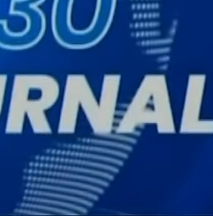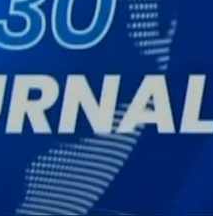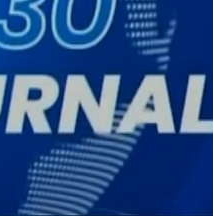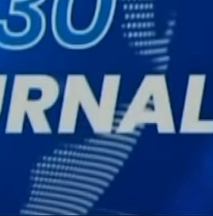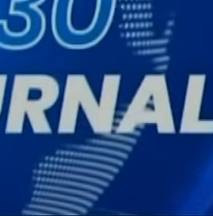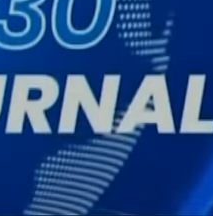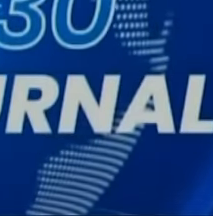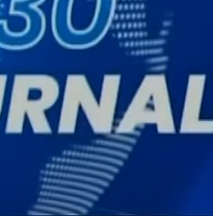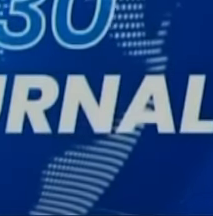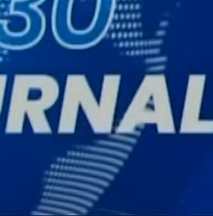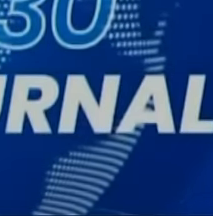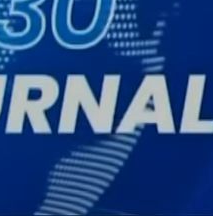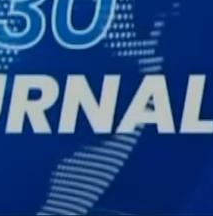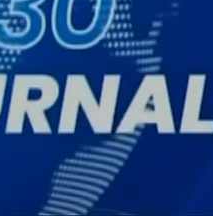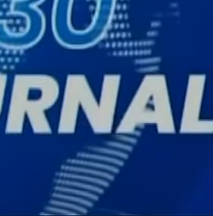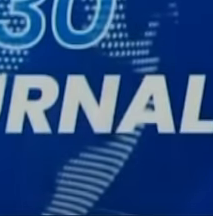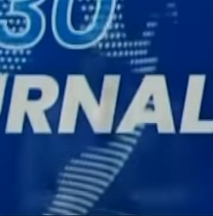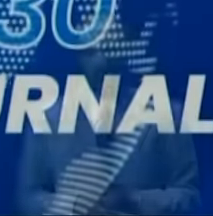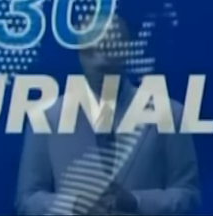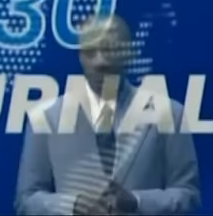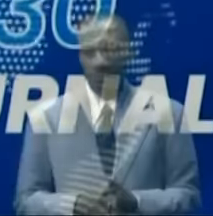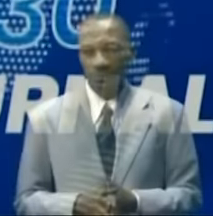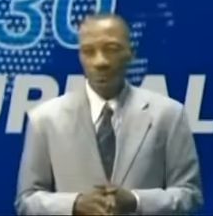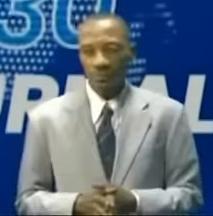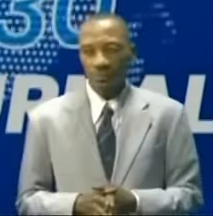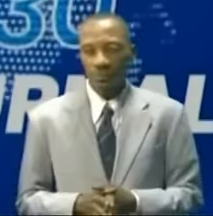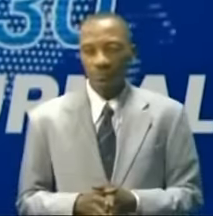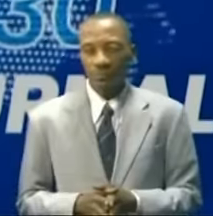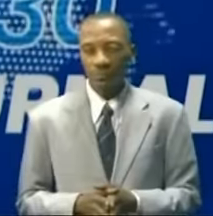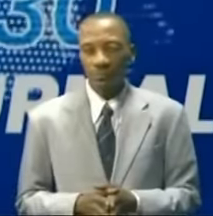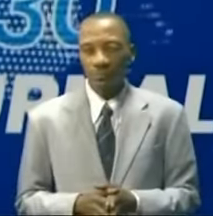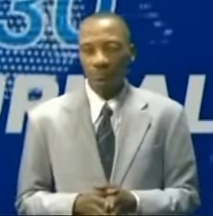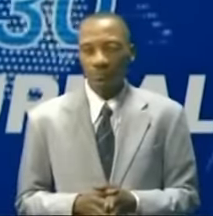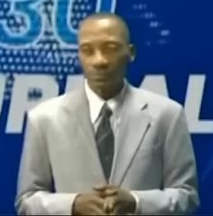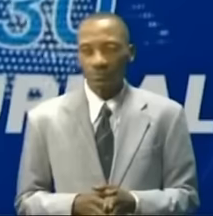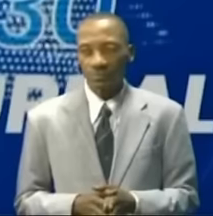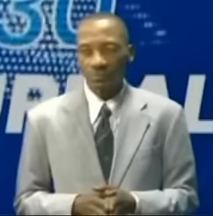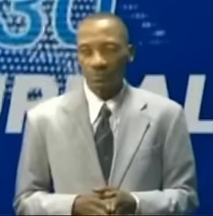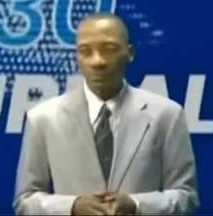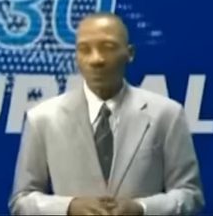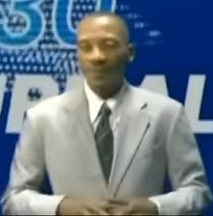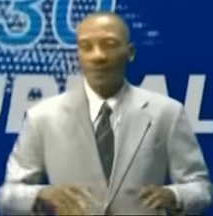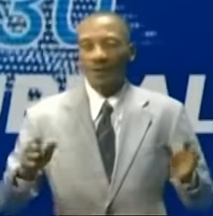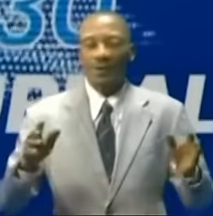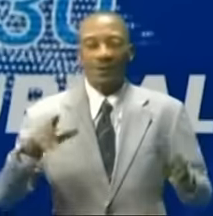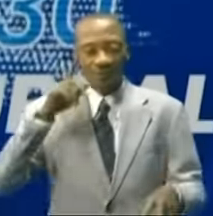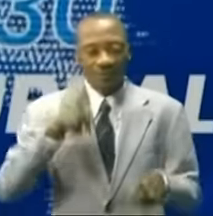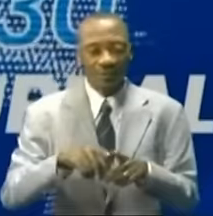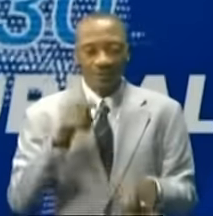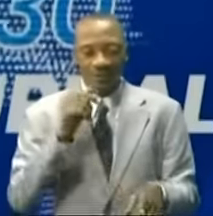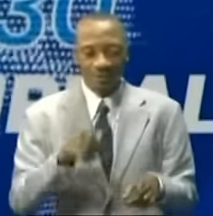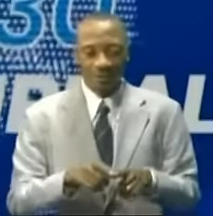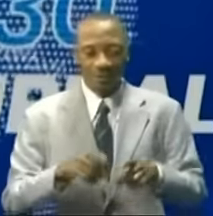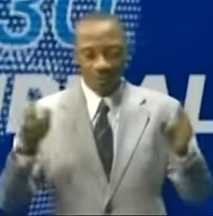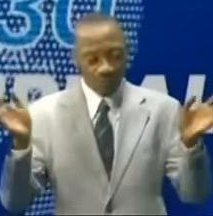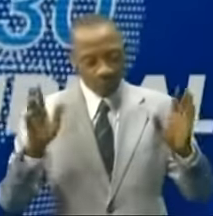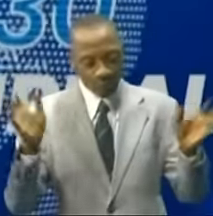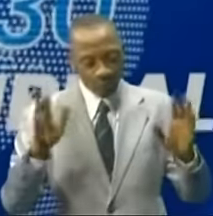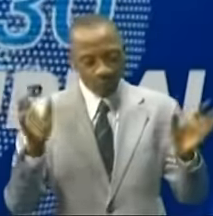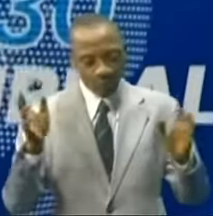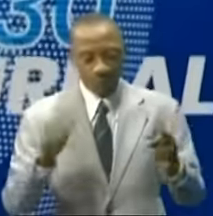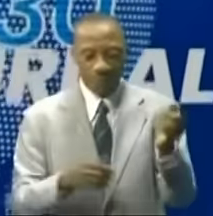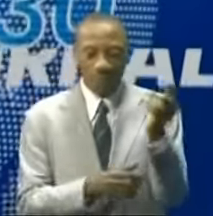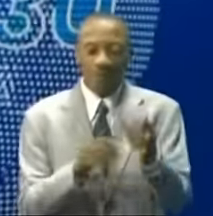pirogues couplées et motorisées survenues la nuit de ce jeudi à vendredi vers 23h au village Ikengo, localité située à